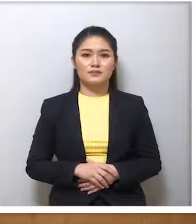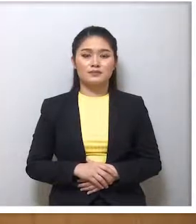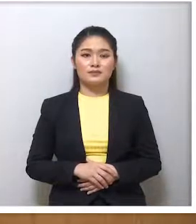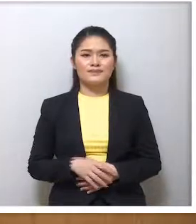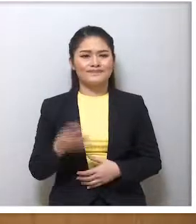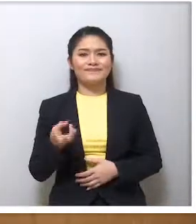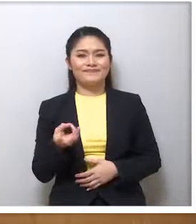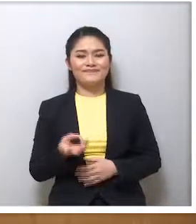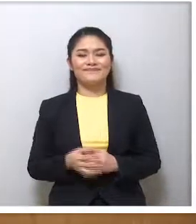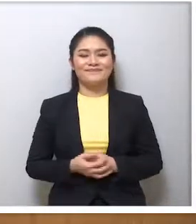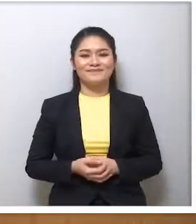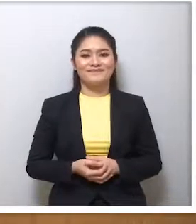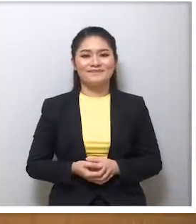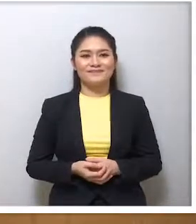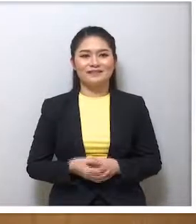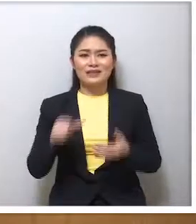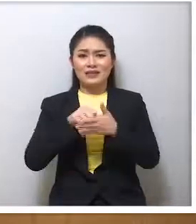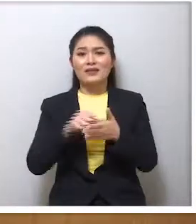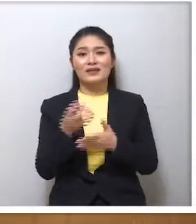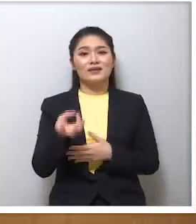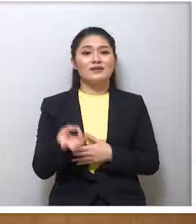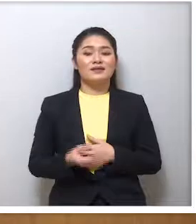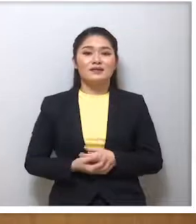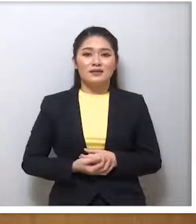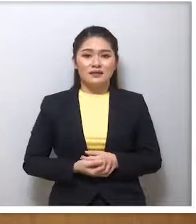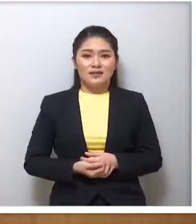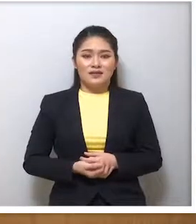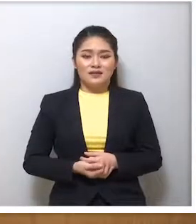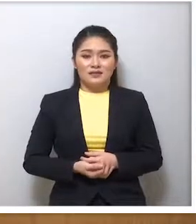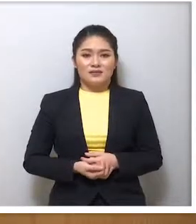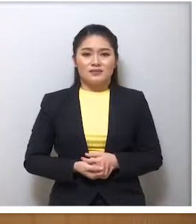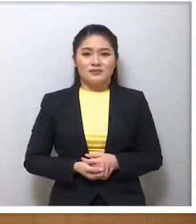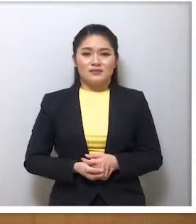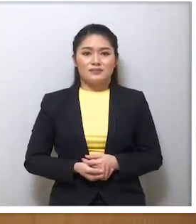แป๊บนึงนะครับแก้ไขนิดนึง